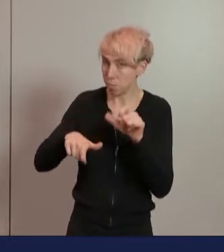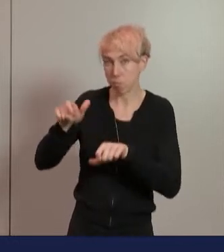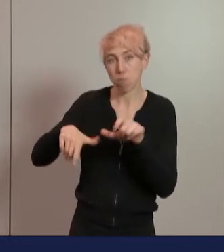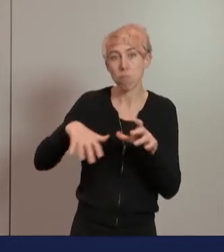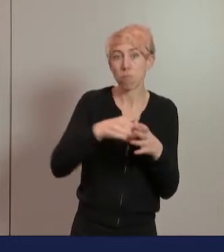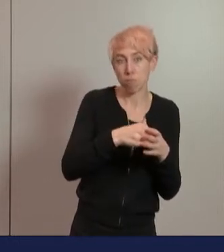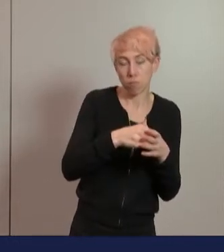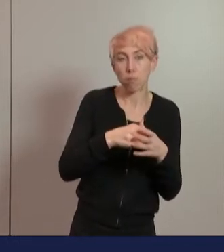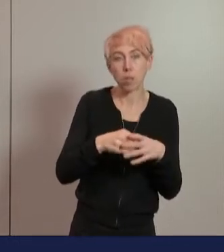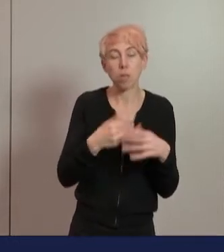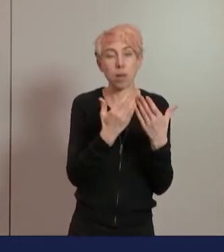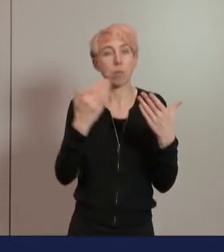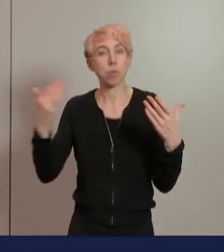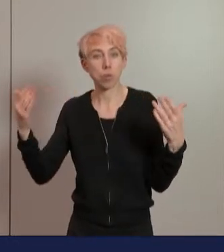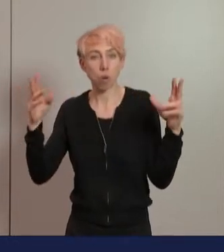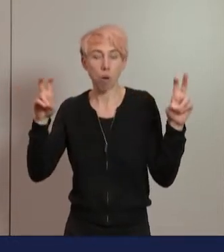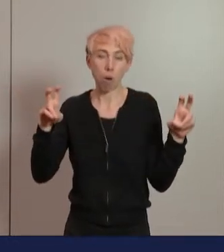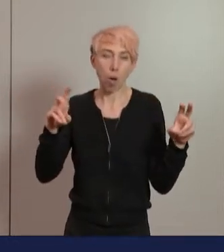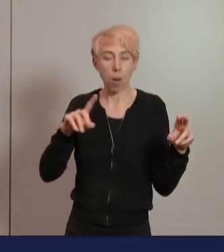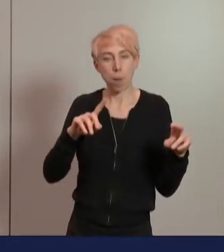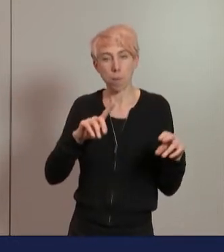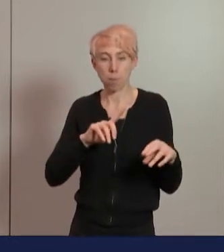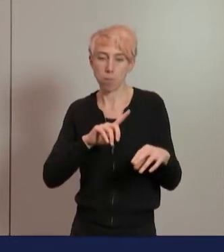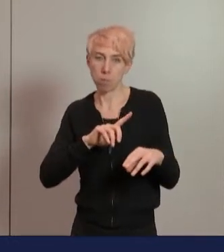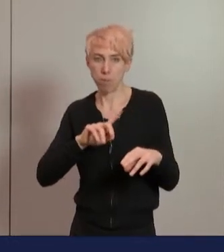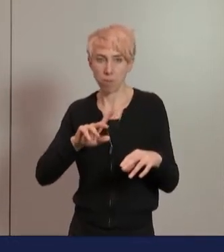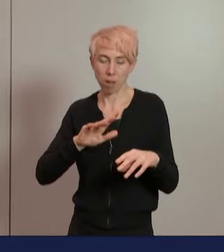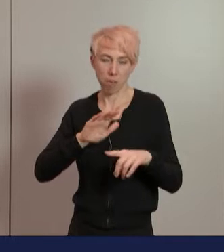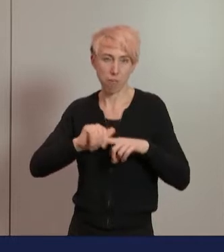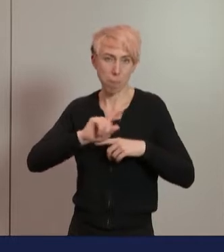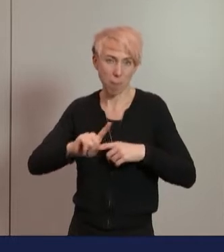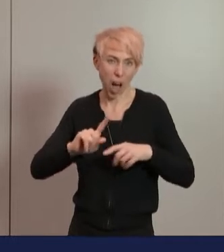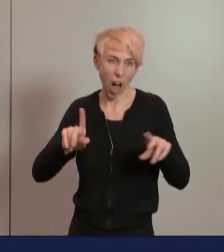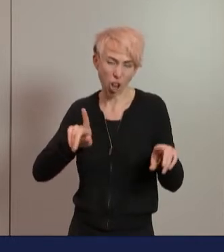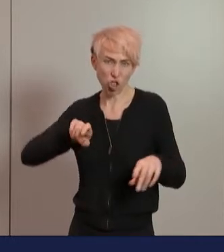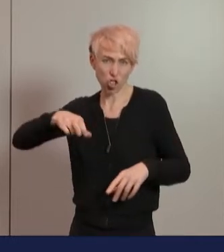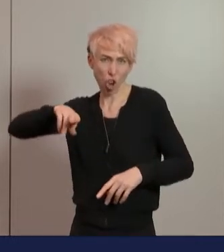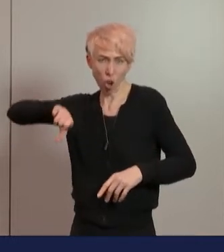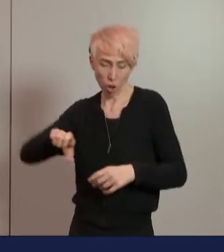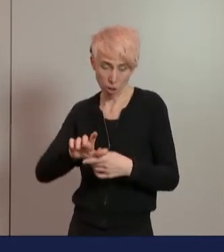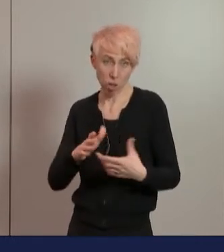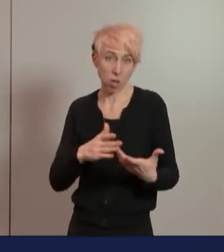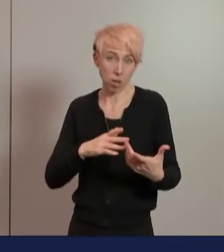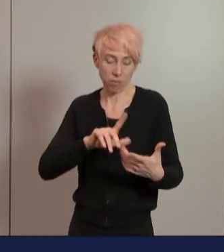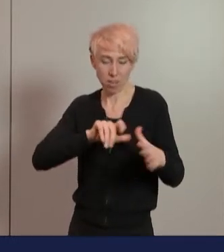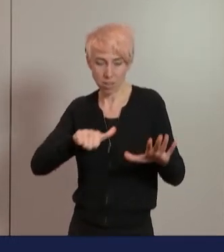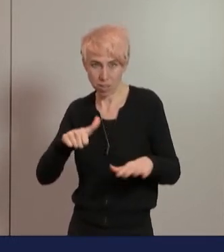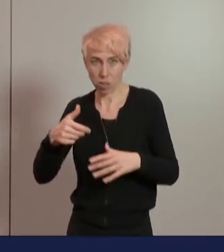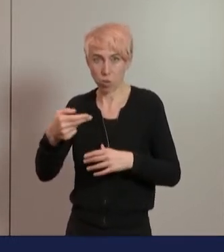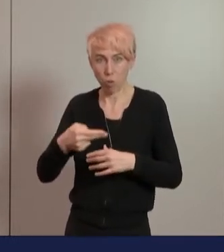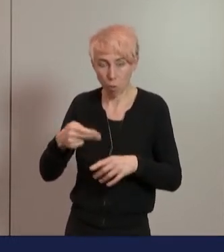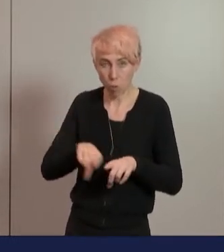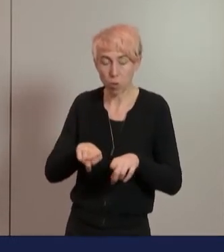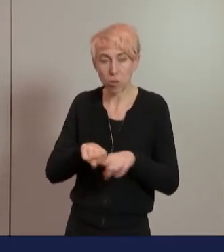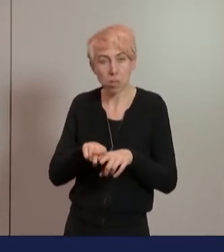La présentation de l'exposition « Fais pas genre » du 22 au 26 novembre et la représentation d'une pièce de théâtre « La cave » à destination